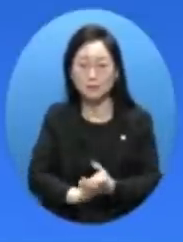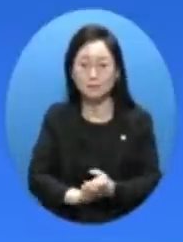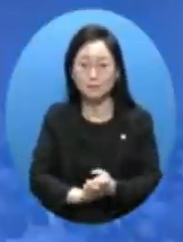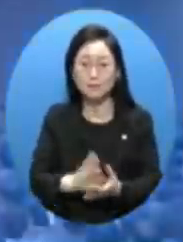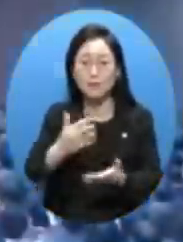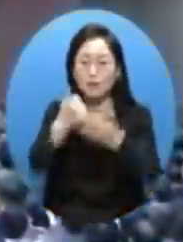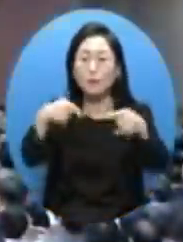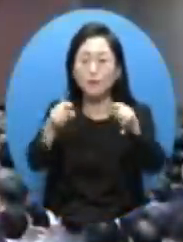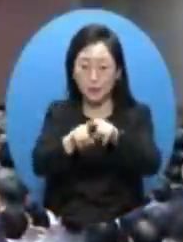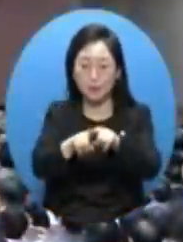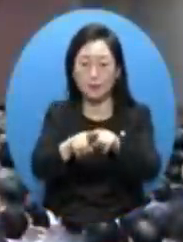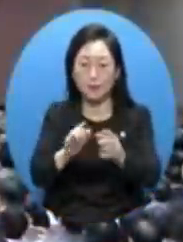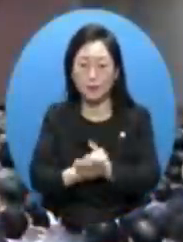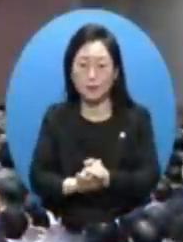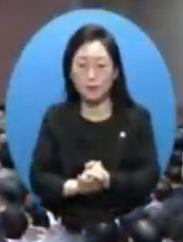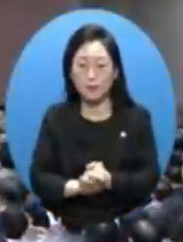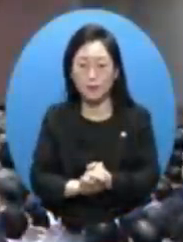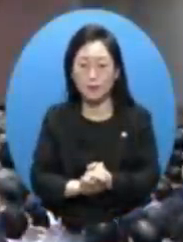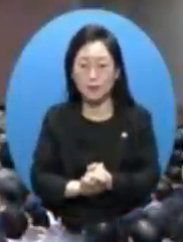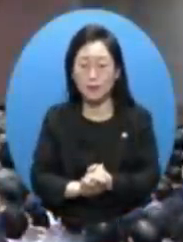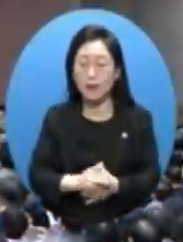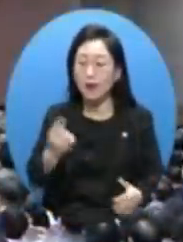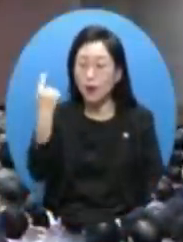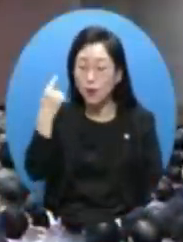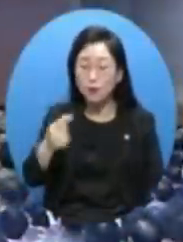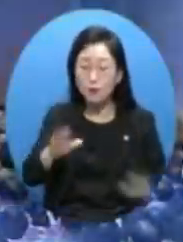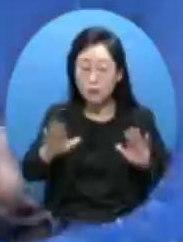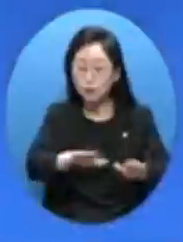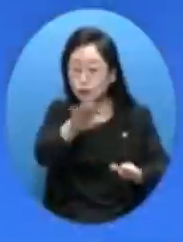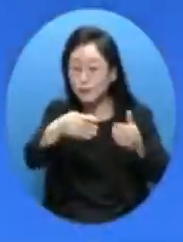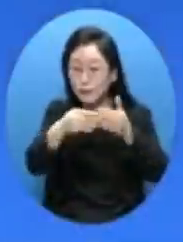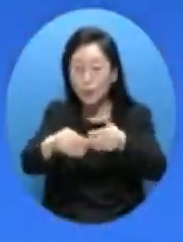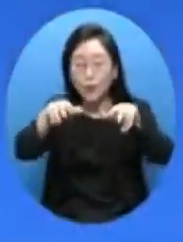주님이 우리 함께 하십니다. 어제 우리를 인도하신